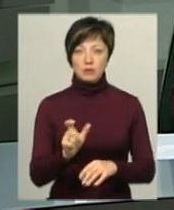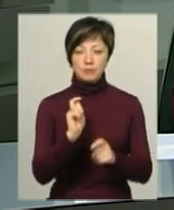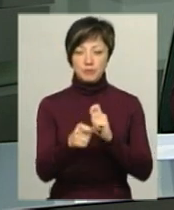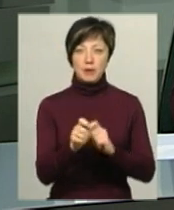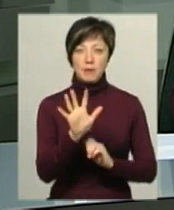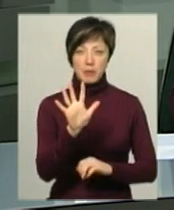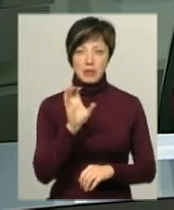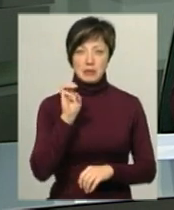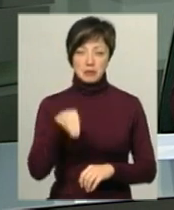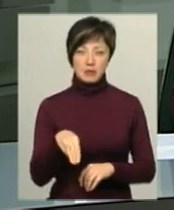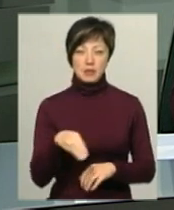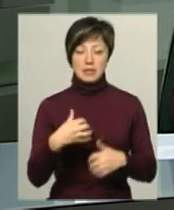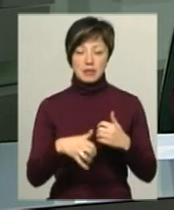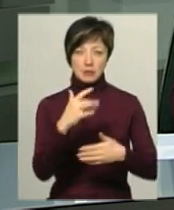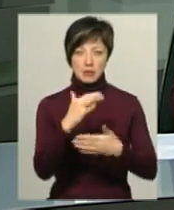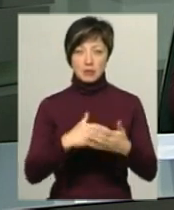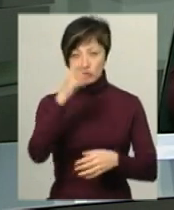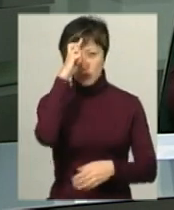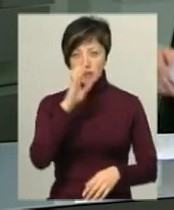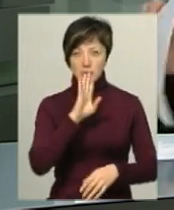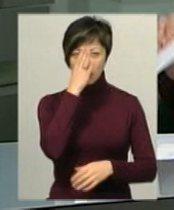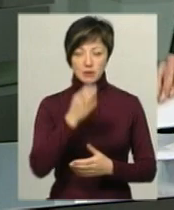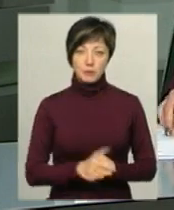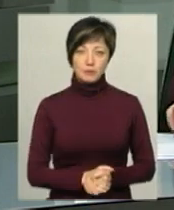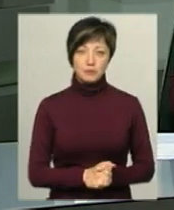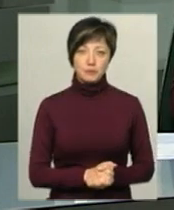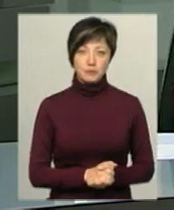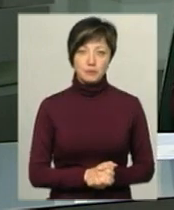одразу 5 статей, серед яких державна зрада.